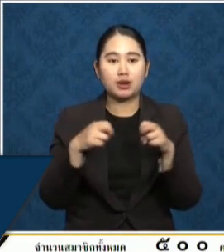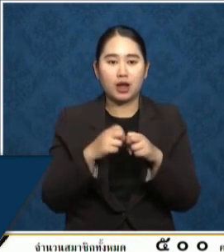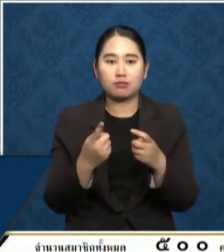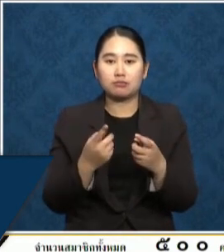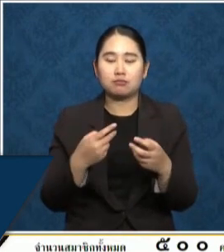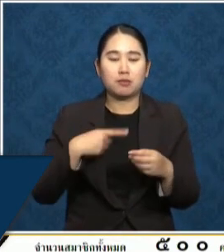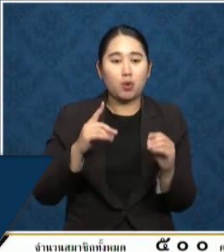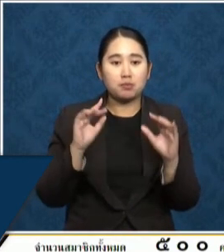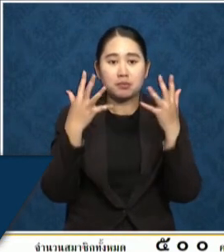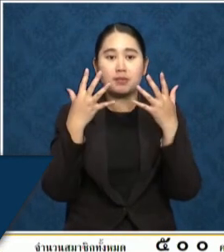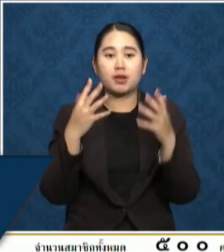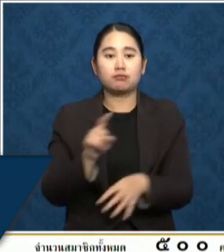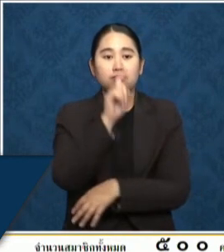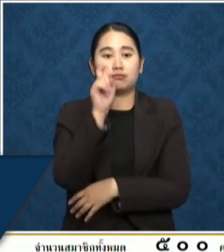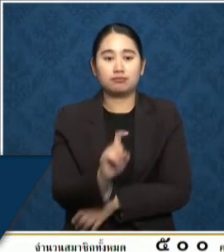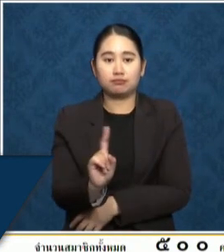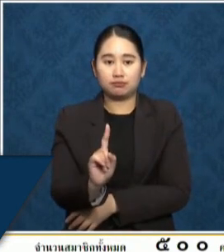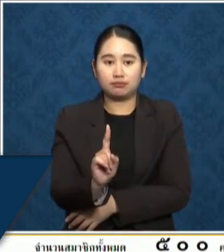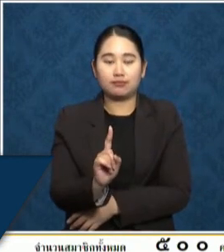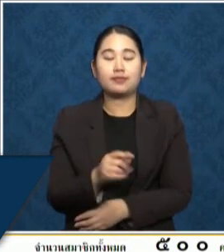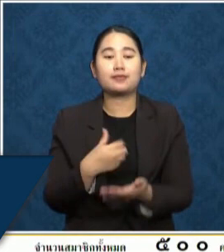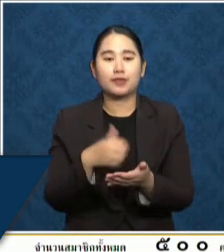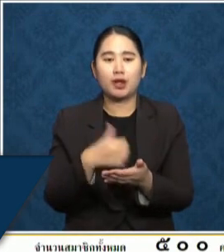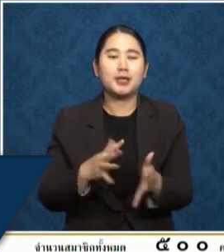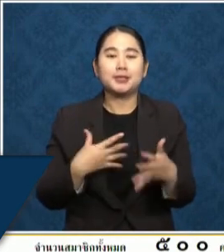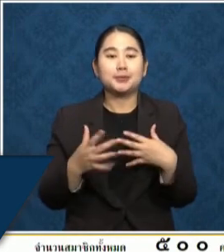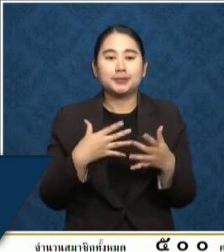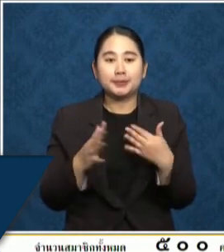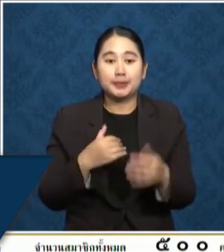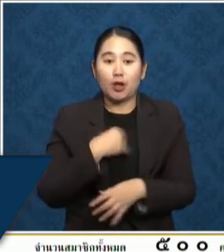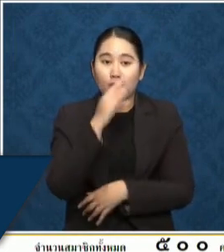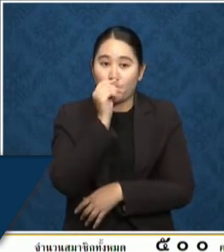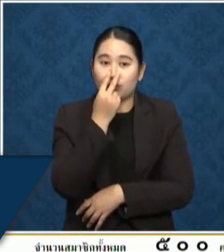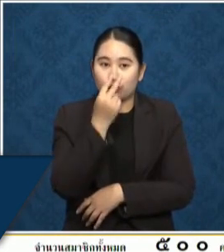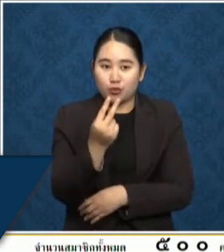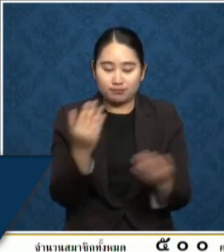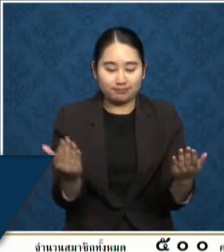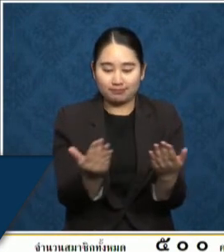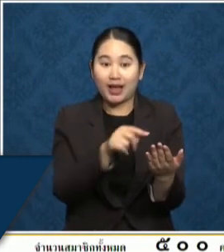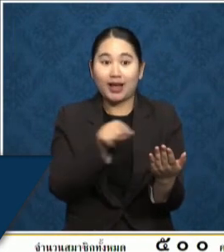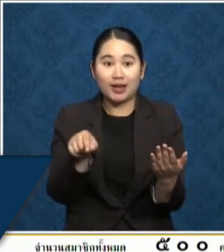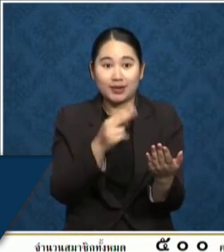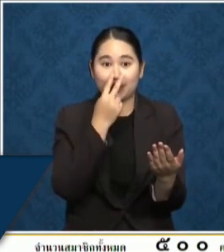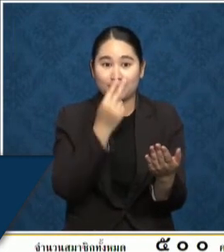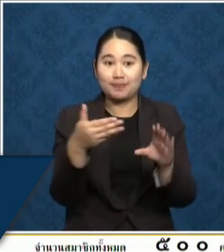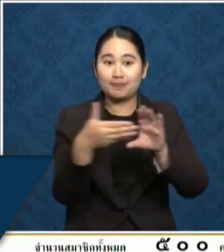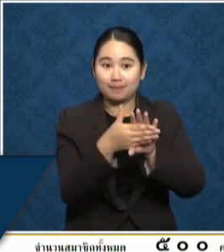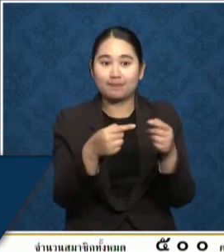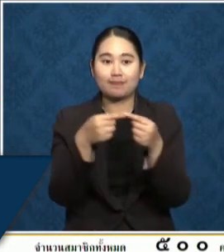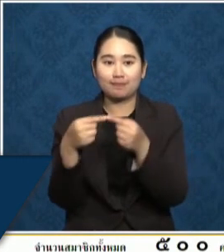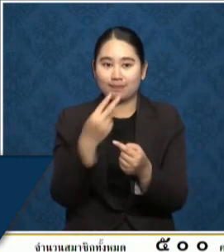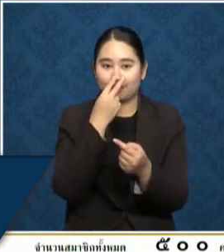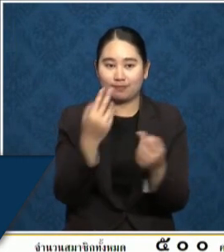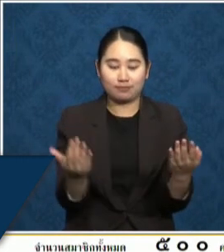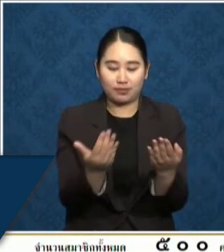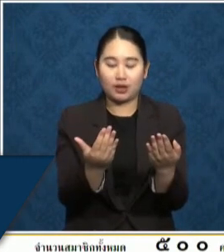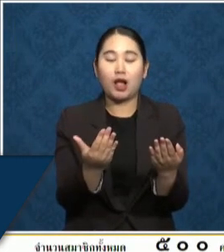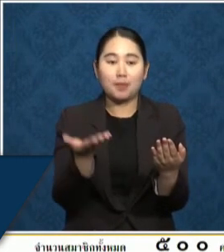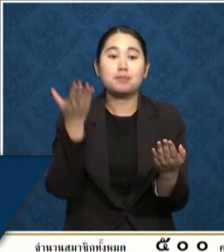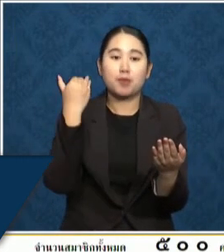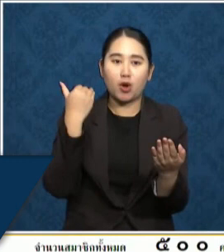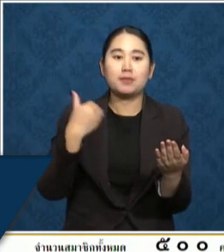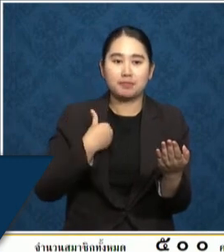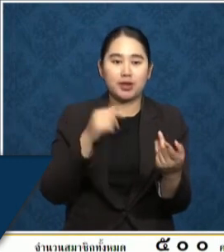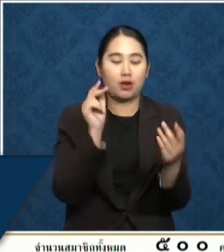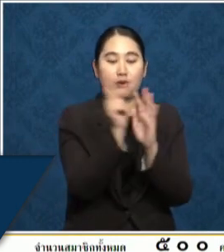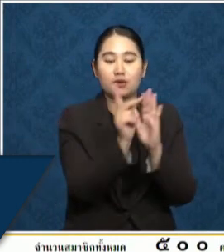ไร้ประสิธิภาพอย่ไรไม่เปไรครับ ลองดูเปรยบเทียบก็ได้นะครับถ้ท่านดูสายหน้าทัดไปว่าสิ่งที่เคยม